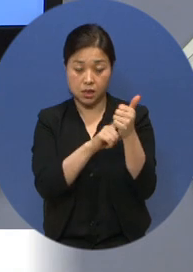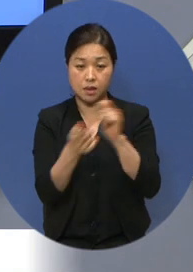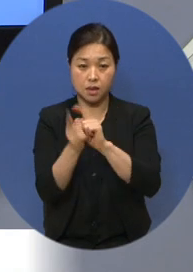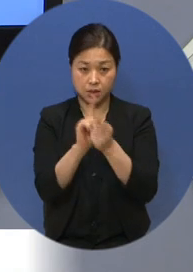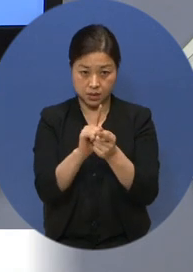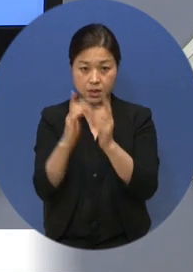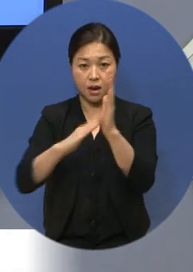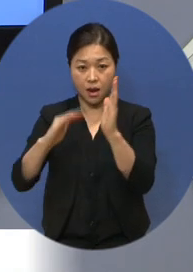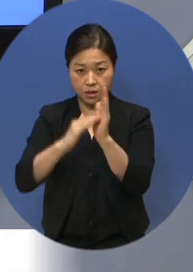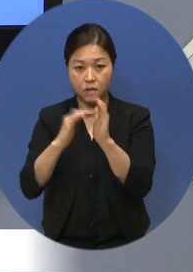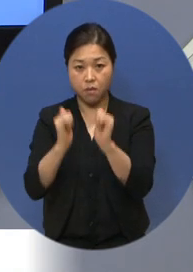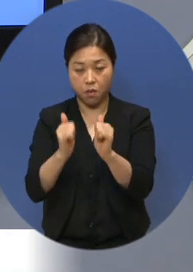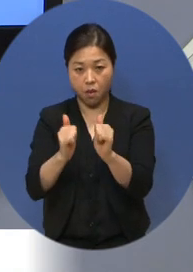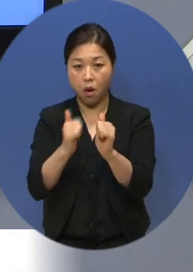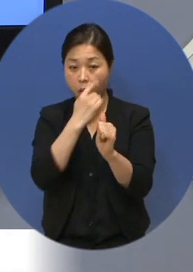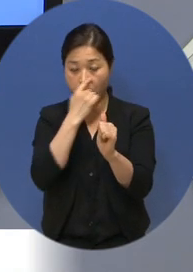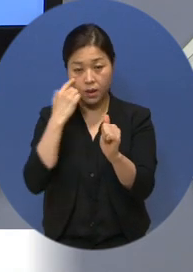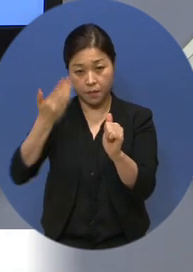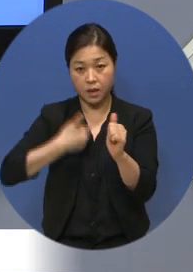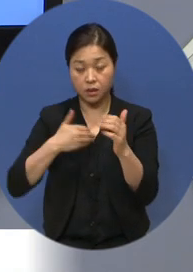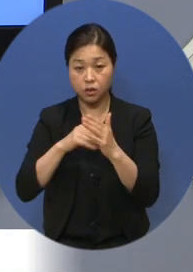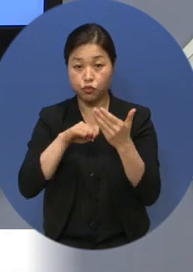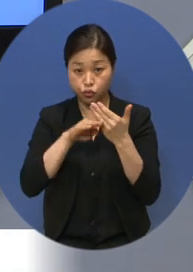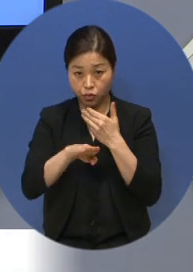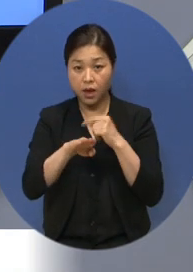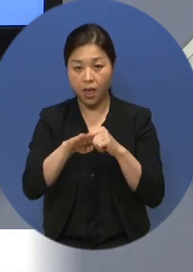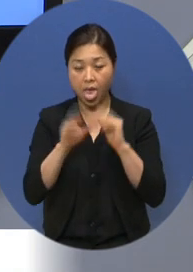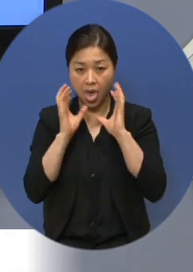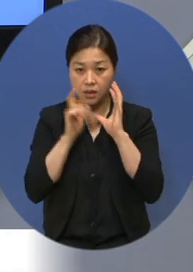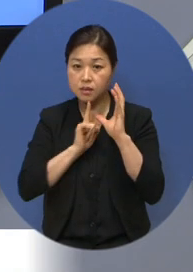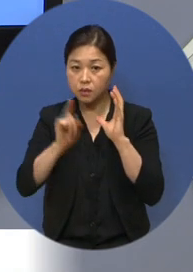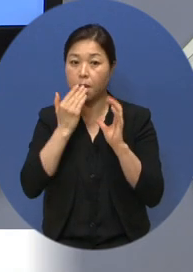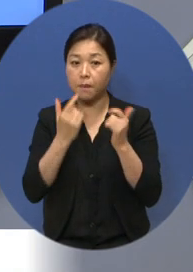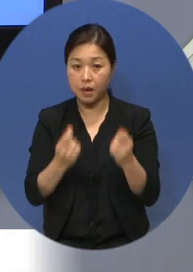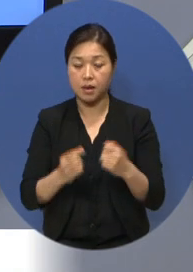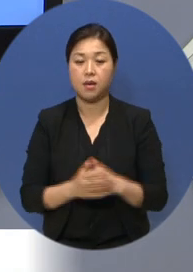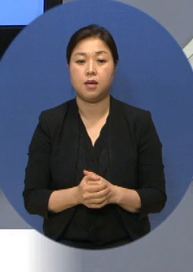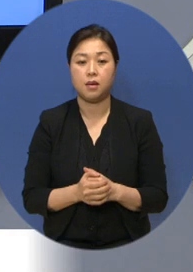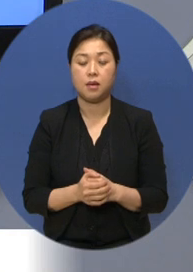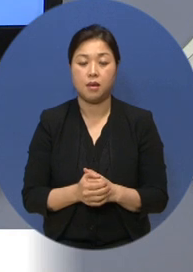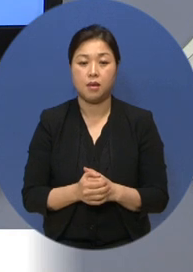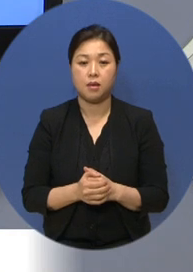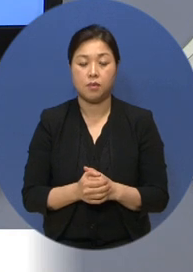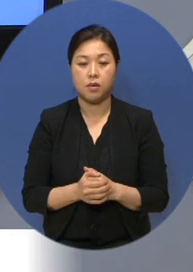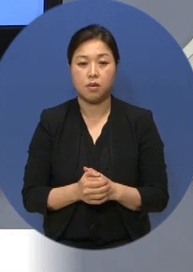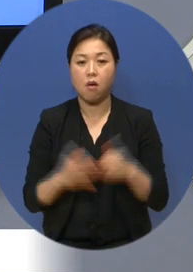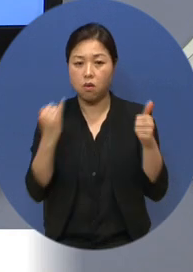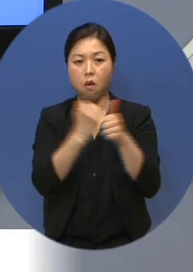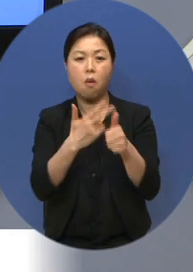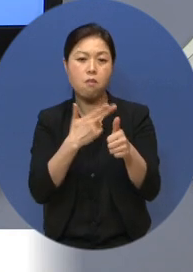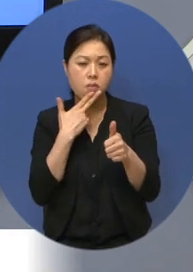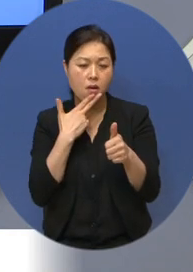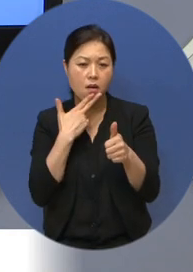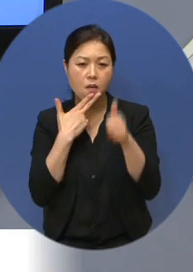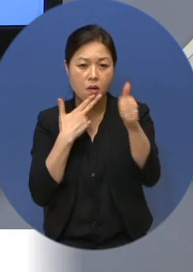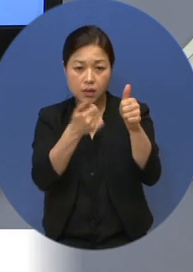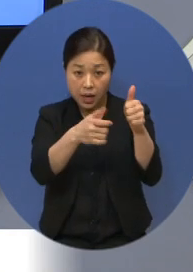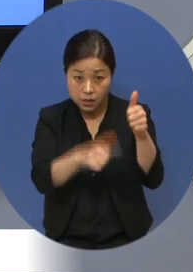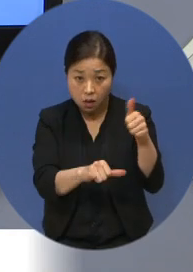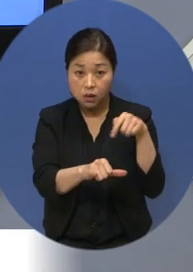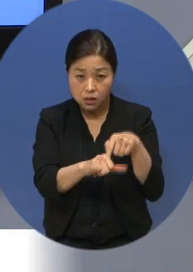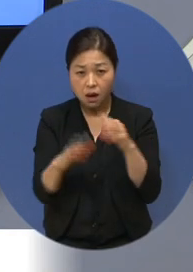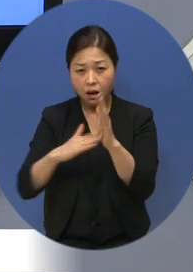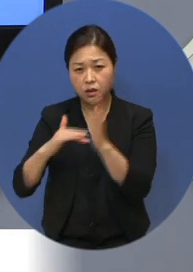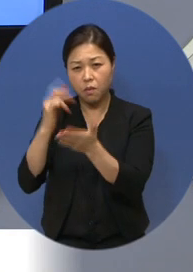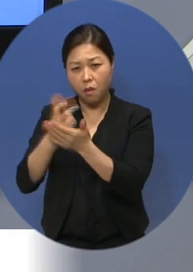가정법원 확인을 받아 출생 신고가 가능 한데요 즉 미혼 분은 가정법원 확인을 받아 술 생 신고를 할